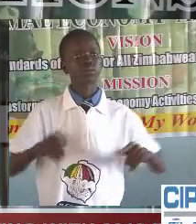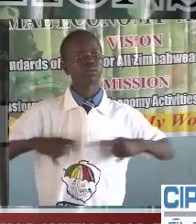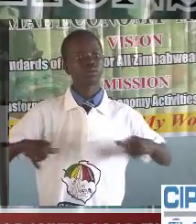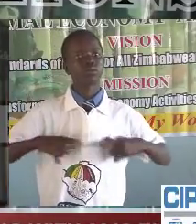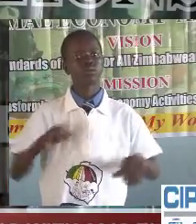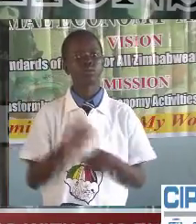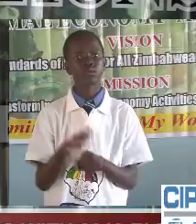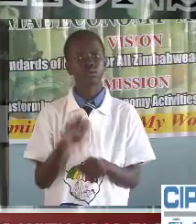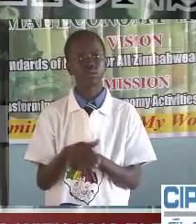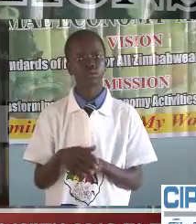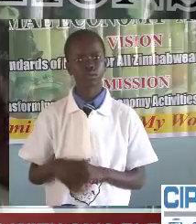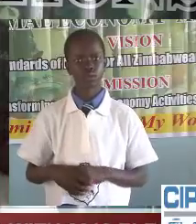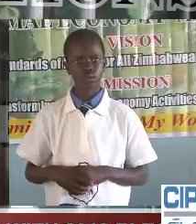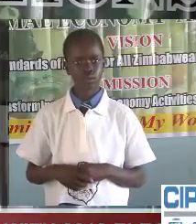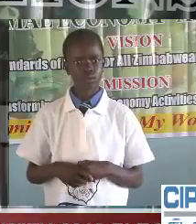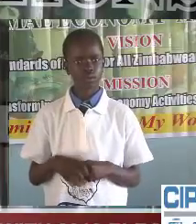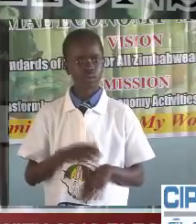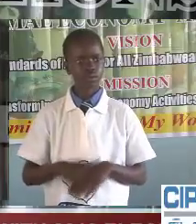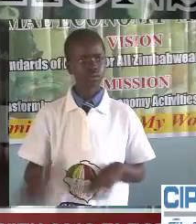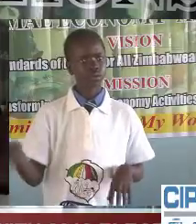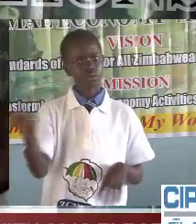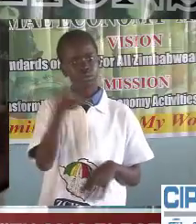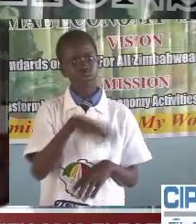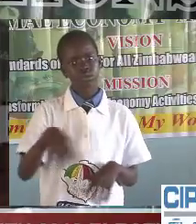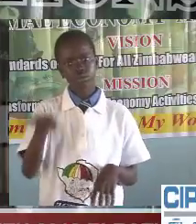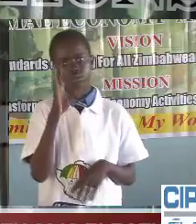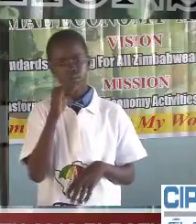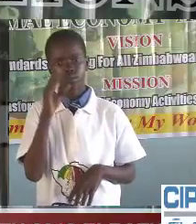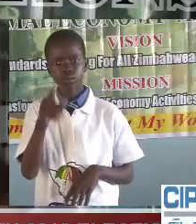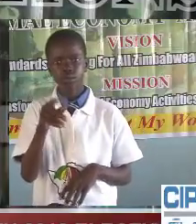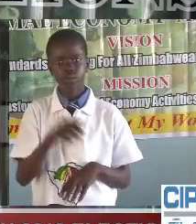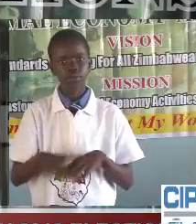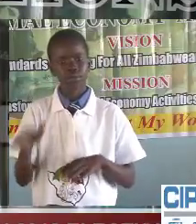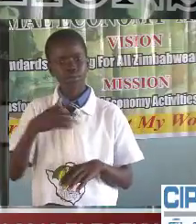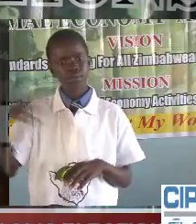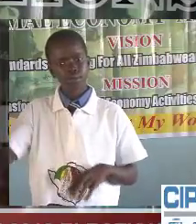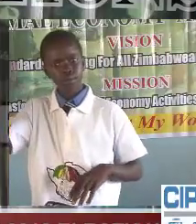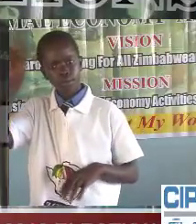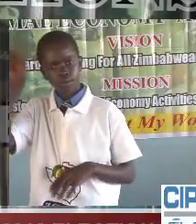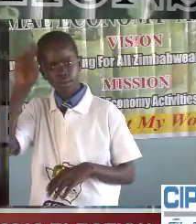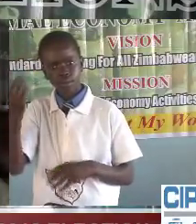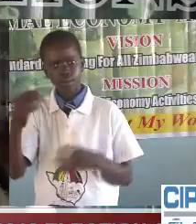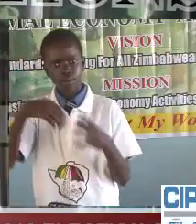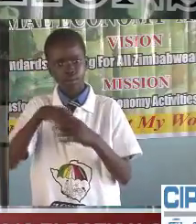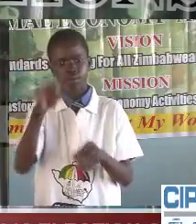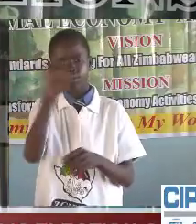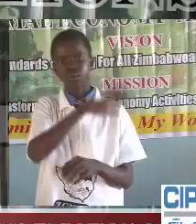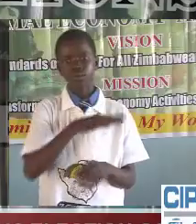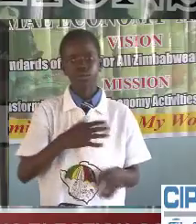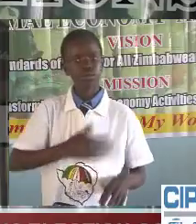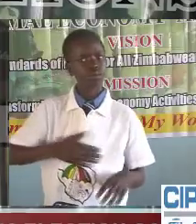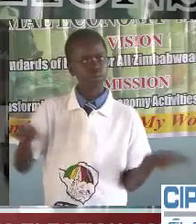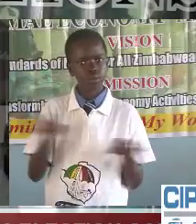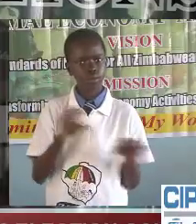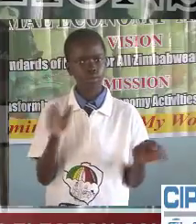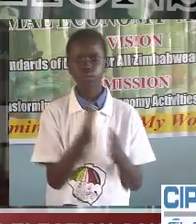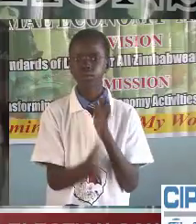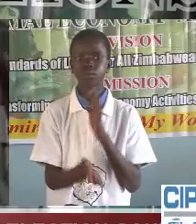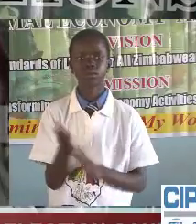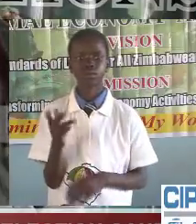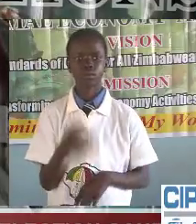kukoshesa. Saka kana vane zvavakamboitirana pana hapasi pekuzviitira,